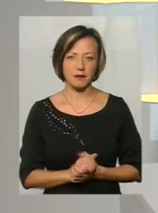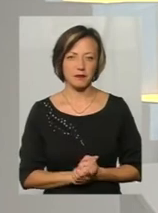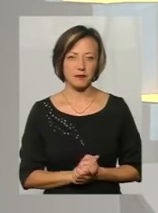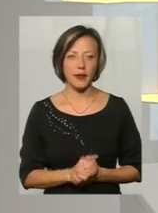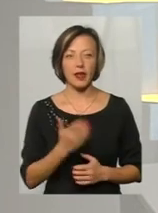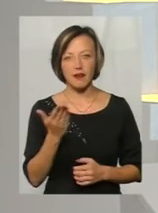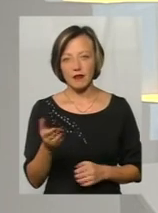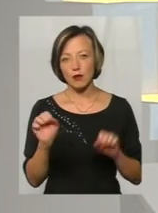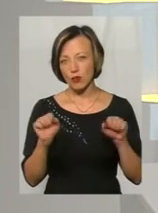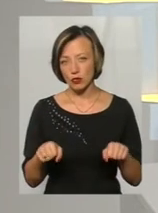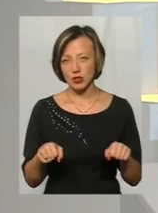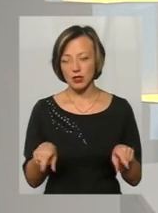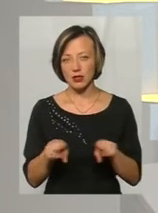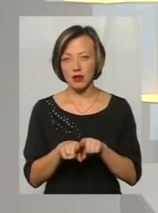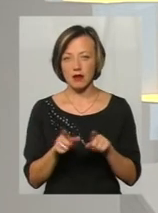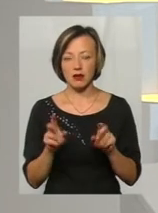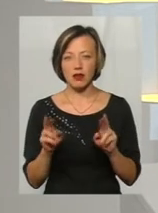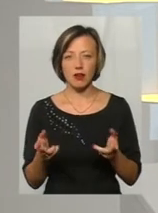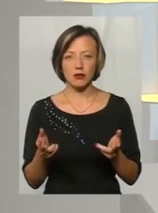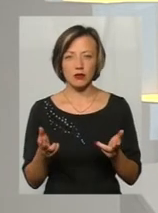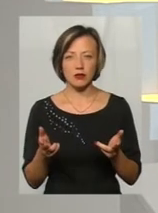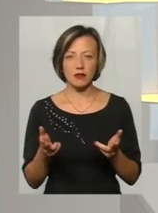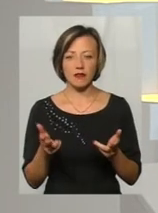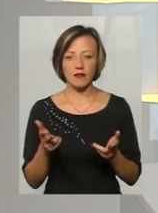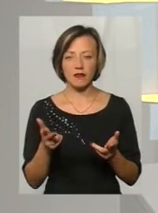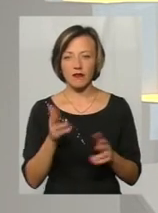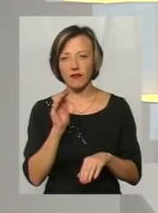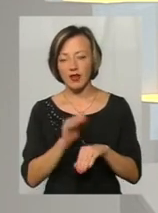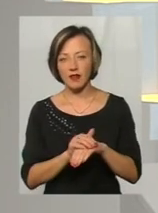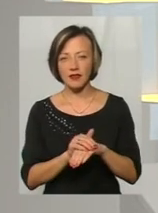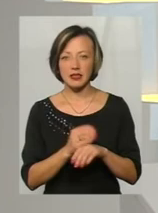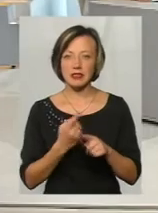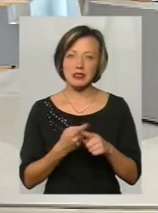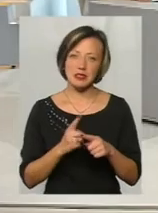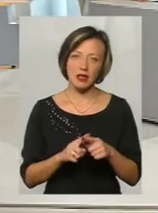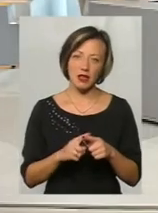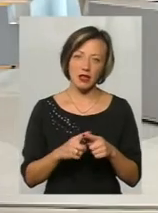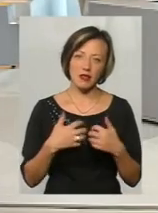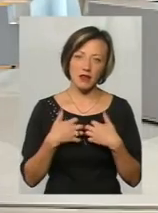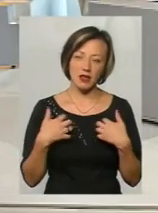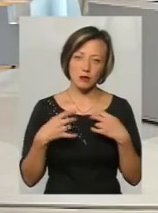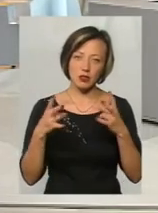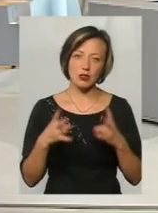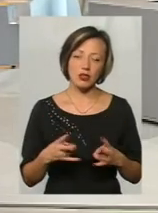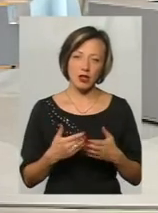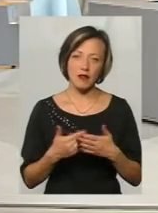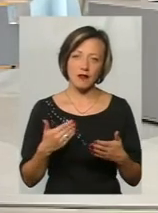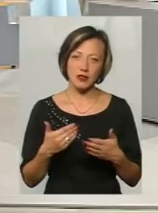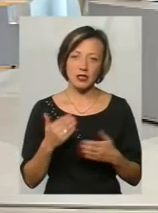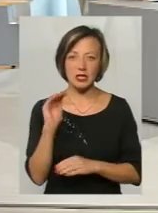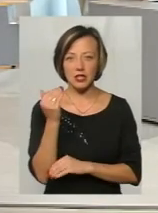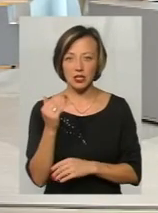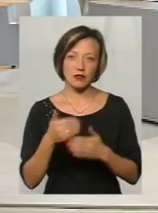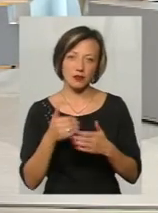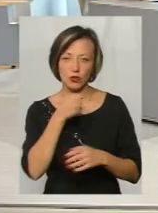так якимось чином виявити, чи це все ж таки тварина постраждала від дитини чи